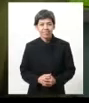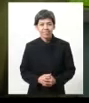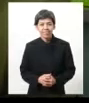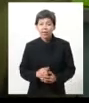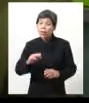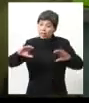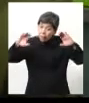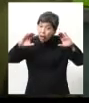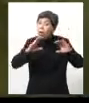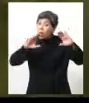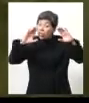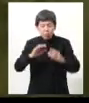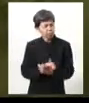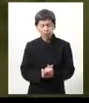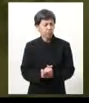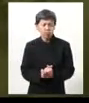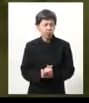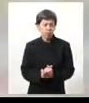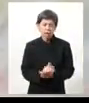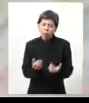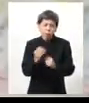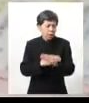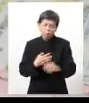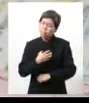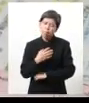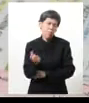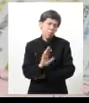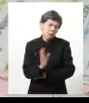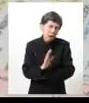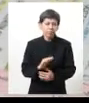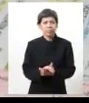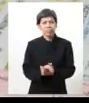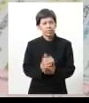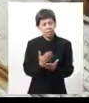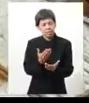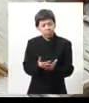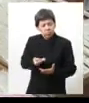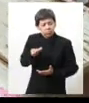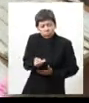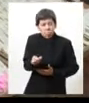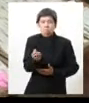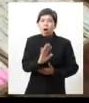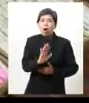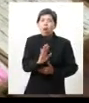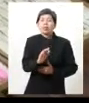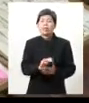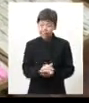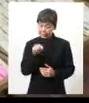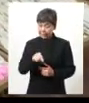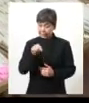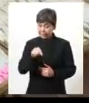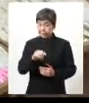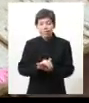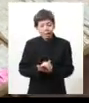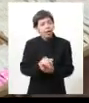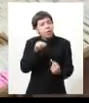ในกรณีหน่วยงานของรัฐเนี่ยไม่ประสงค์จะจ้างคนพิการและไม่ประสงค์จะส่งเงินเข้ากองทุนกรณี